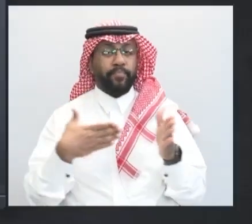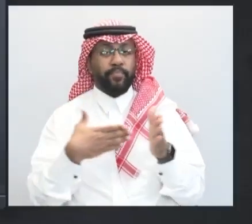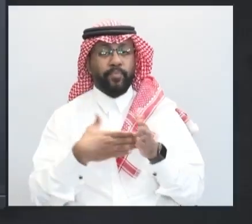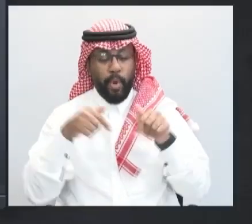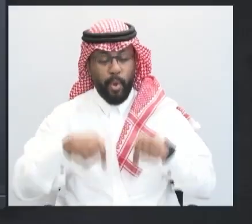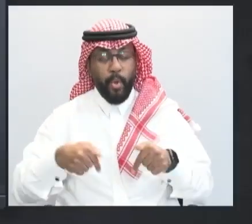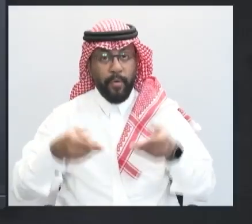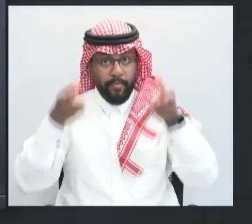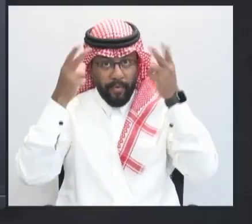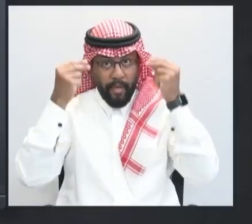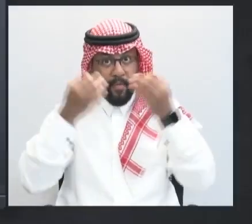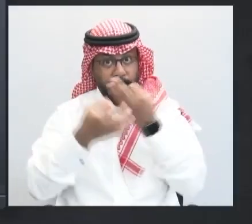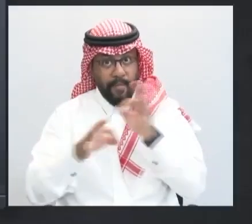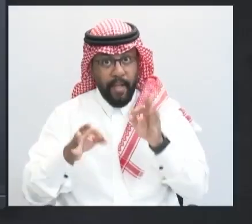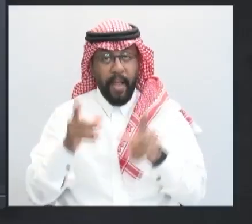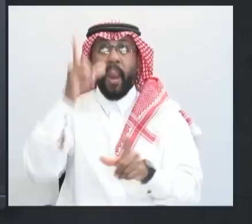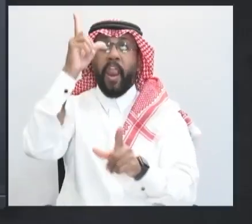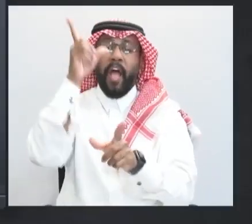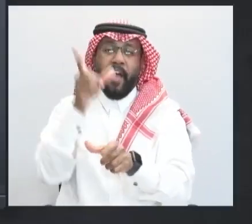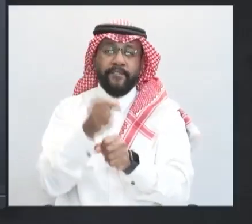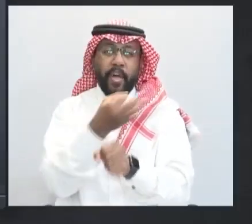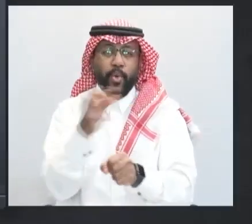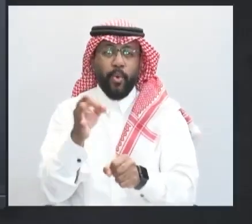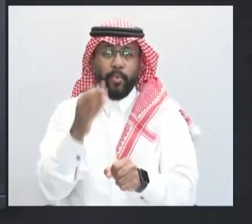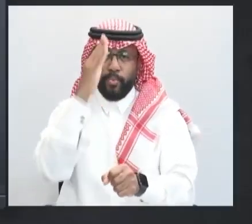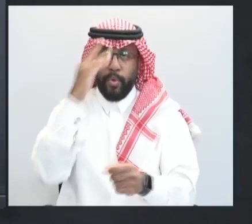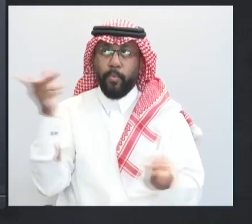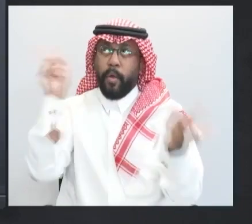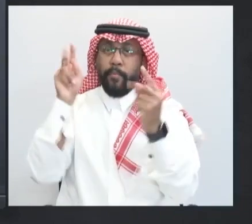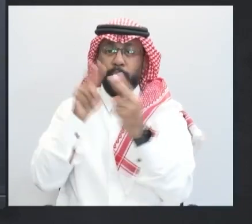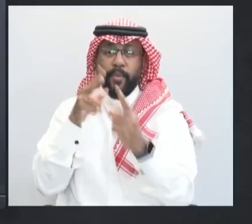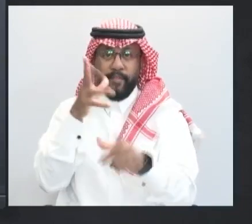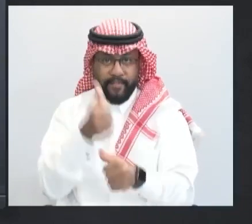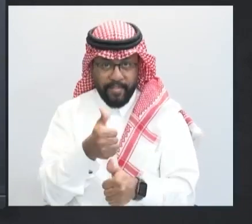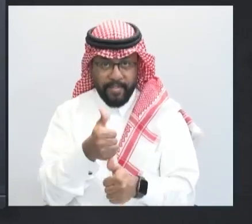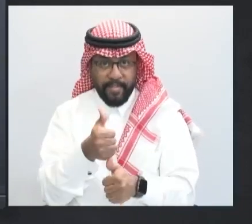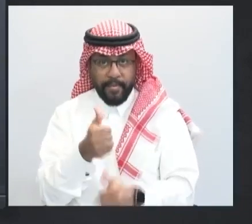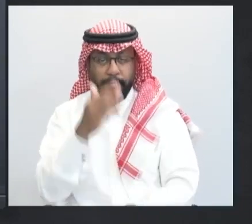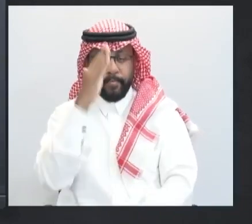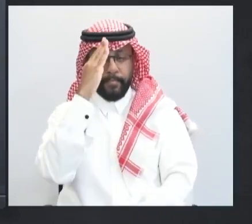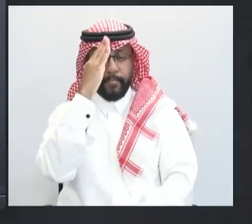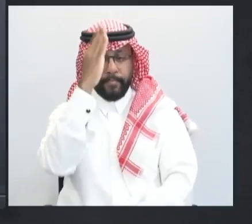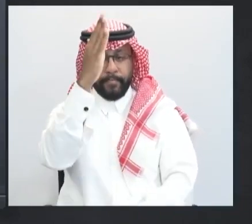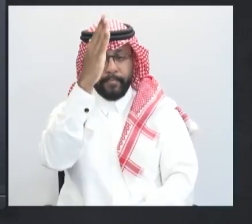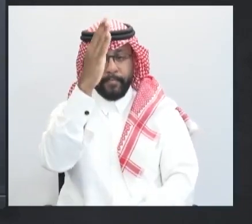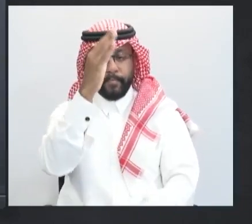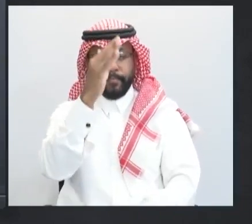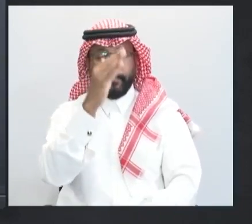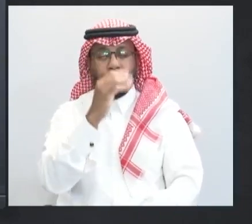لهذا اليوم دمتم في رعايه الله وحفظه ونراكم باذن الله في دروس قادمه في ماده الرياضيات